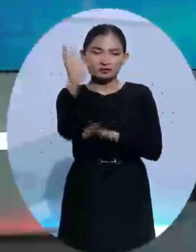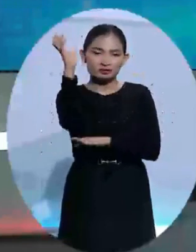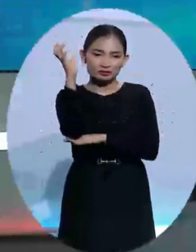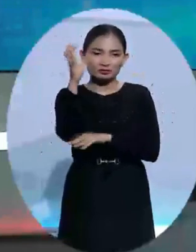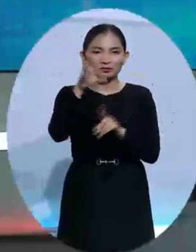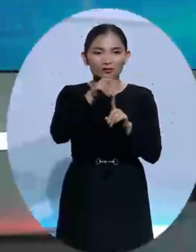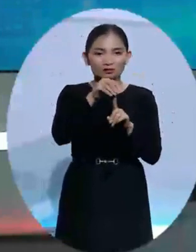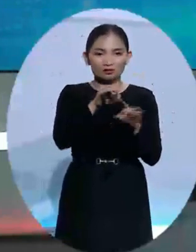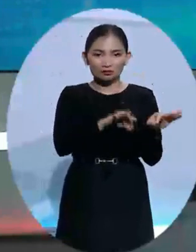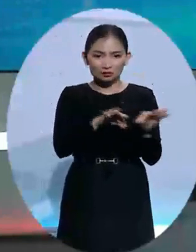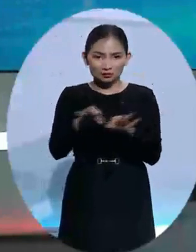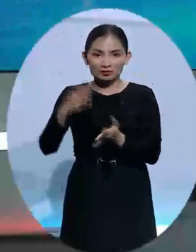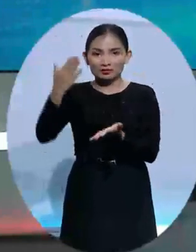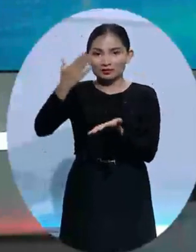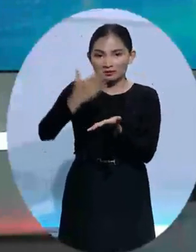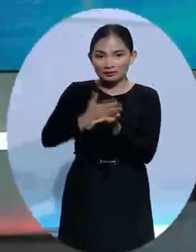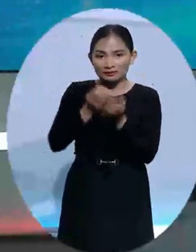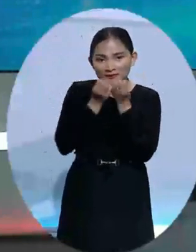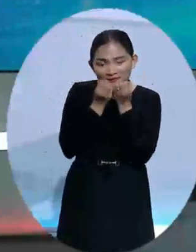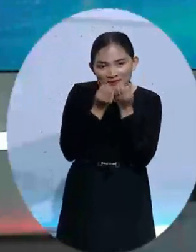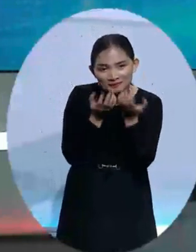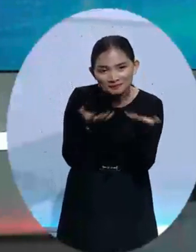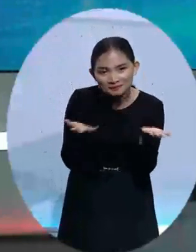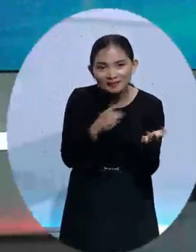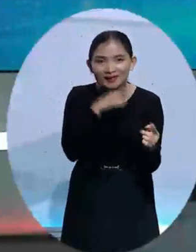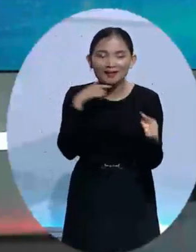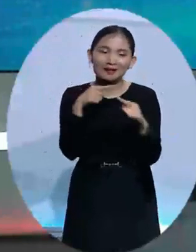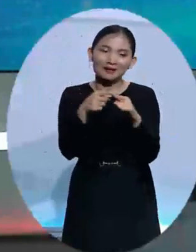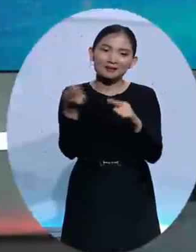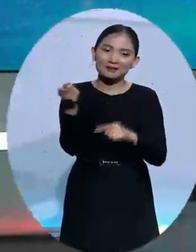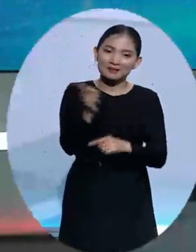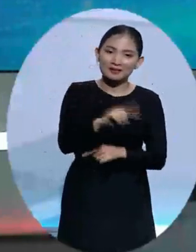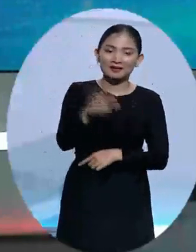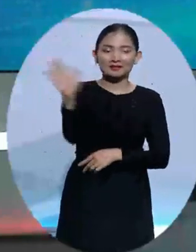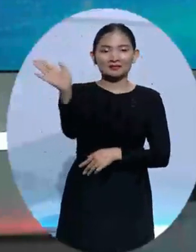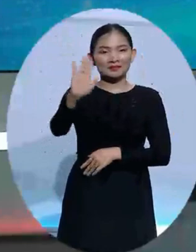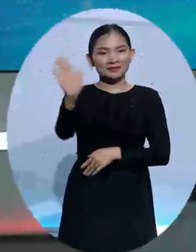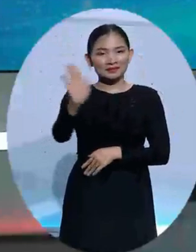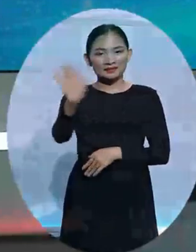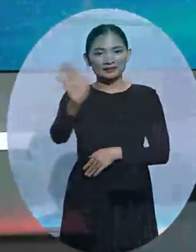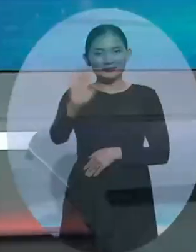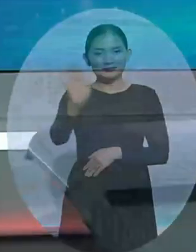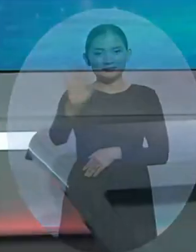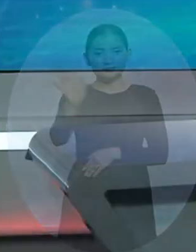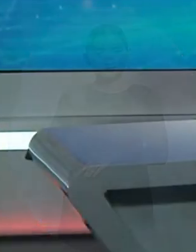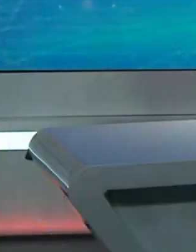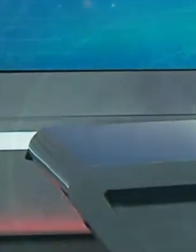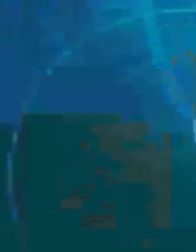Chân thành cảm ơn sự quan tâm của quý vị. Hẹn gặp lại quý vị trong các bản tin tiếp theo. Kính chào tạm biệt.